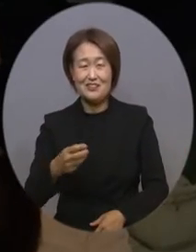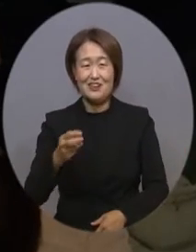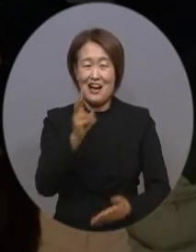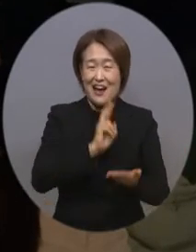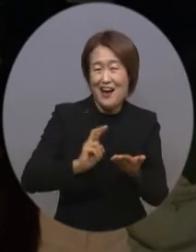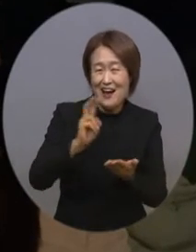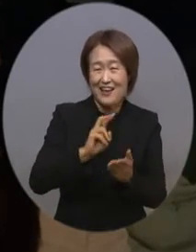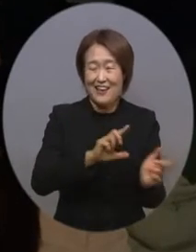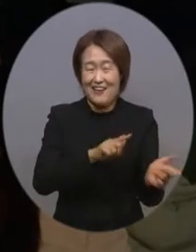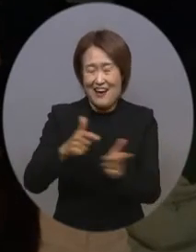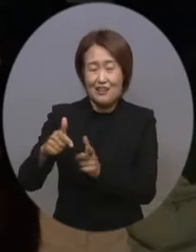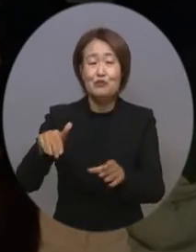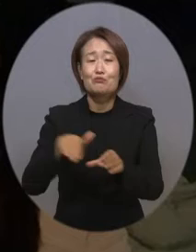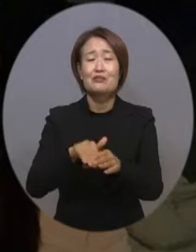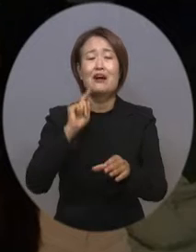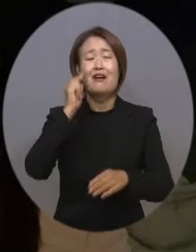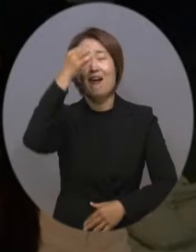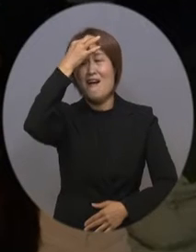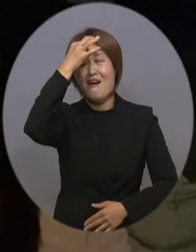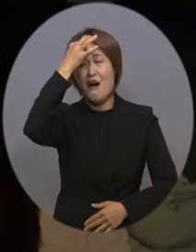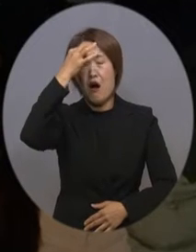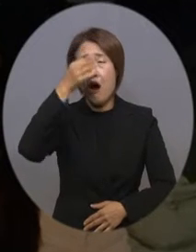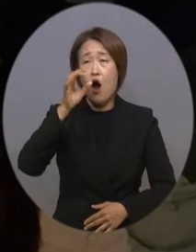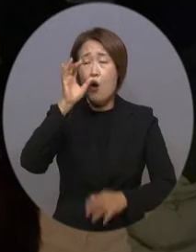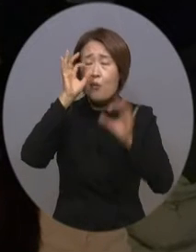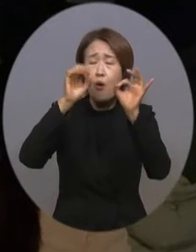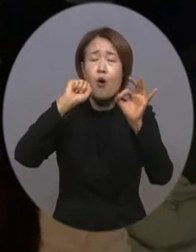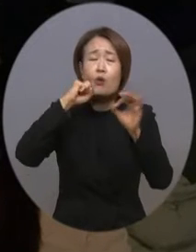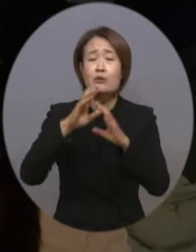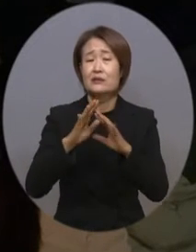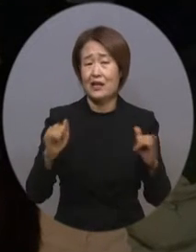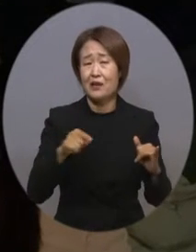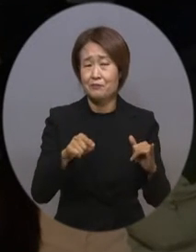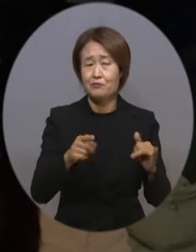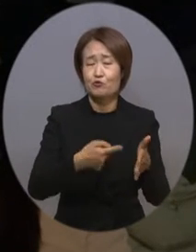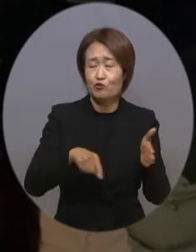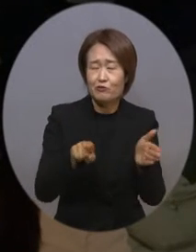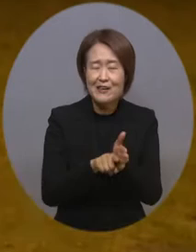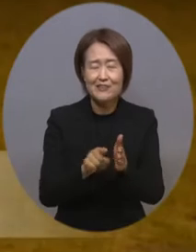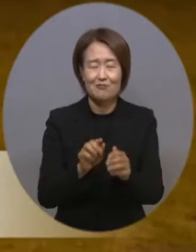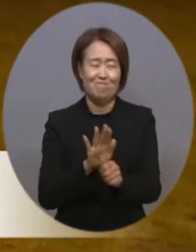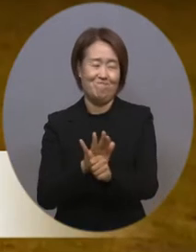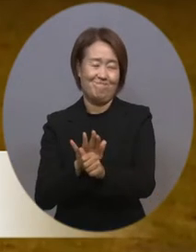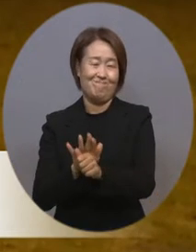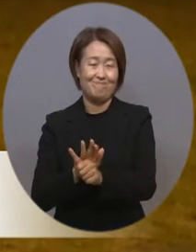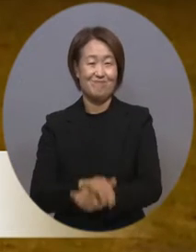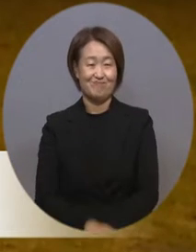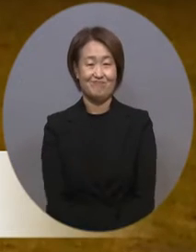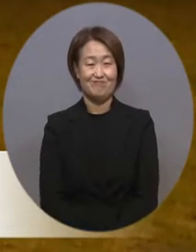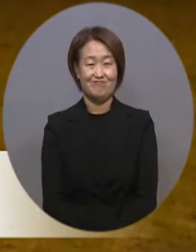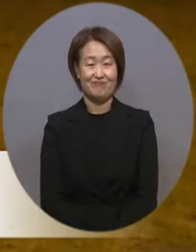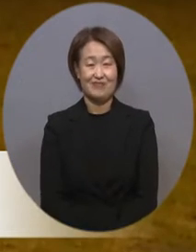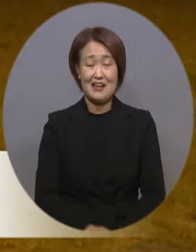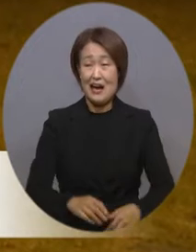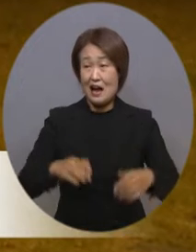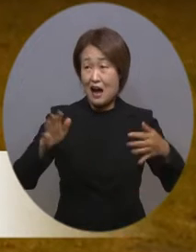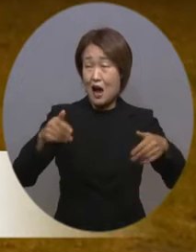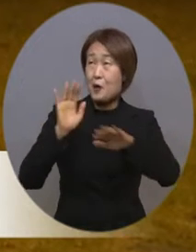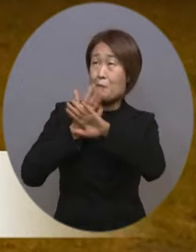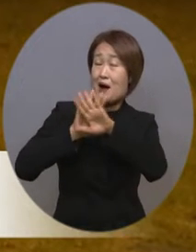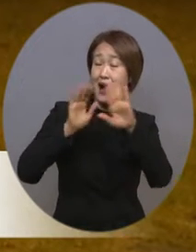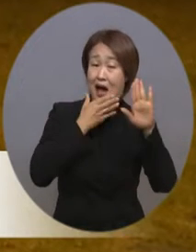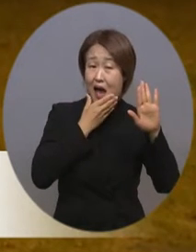오로지 문화예술을 쉽게 접하기 어려운 사회적 약자들을 위해 기획했습니다. 가을밤의 행복은